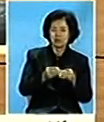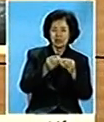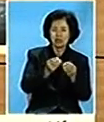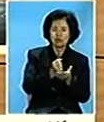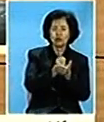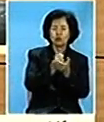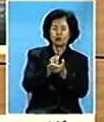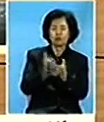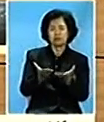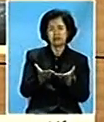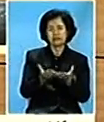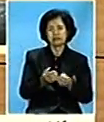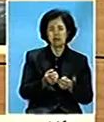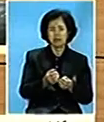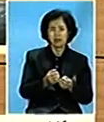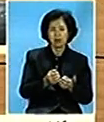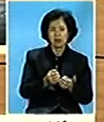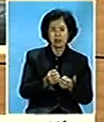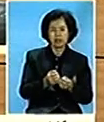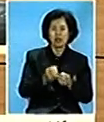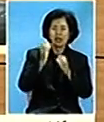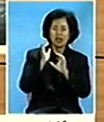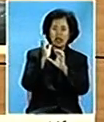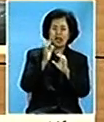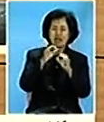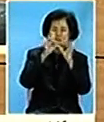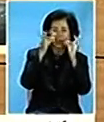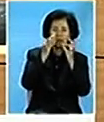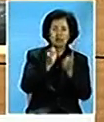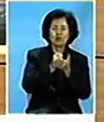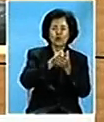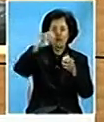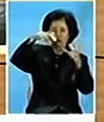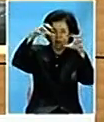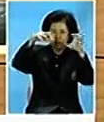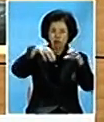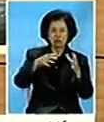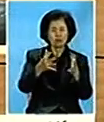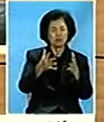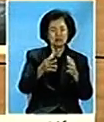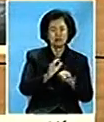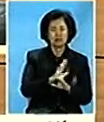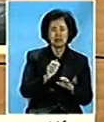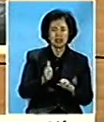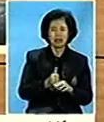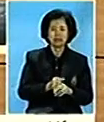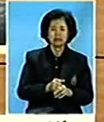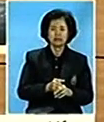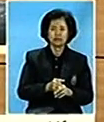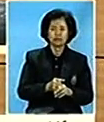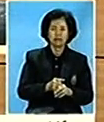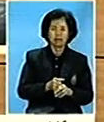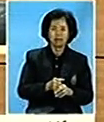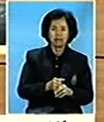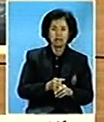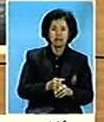นั้นคงจะเป็นไม่ได้การแห่นางแมวคงจะช่วยชีวิตพี่น้องชาวอีสานให้มีน้ำตลอดยั่งยืนนั้นคงจะเป็นไม่ได้ครับท่านประธานครับท่านประธาน